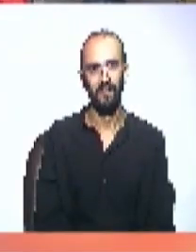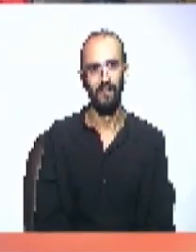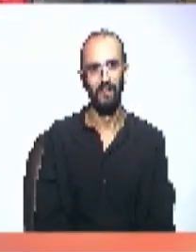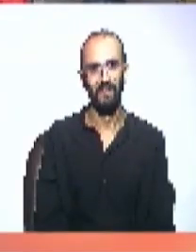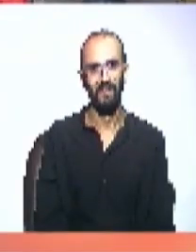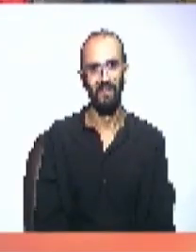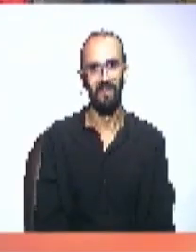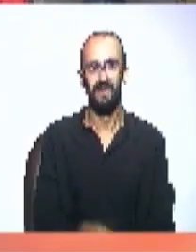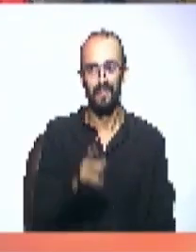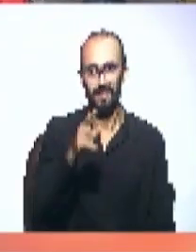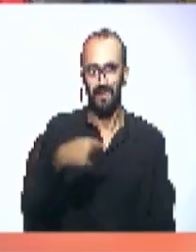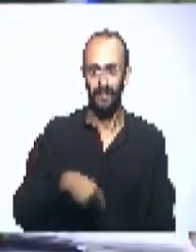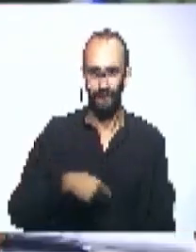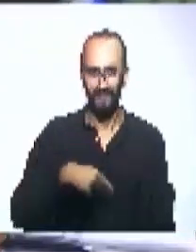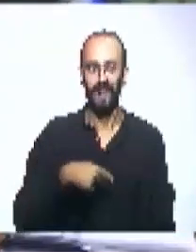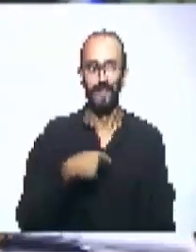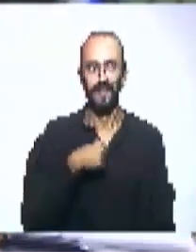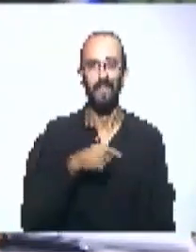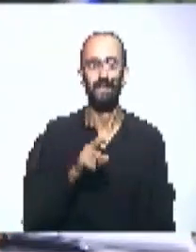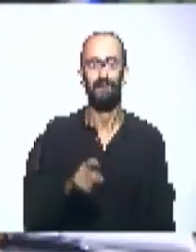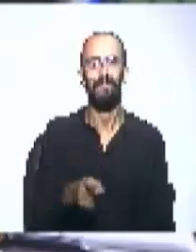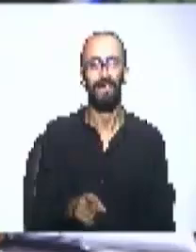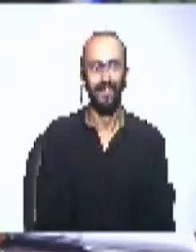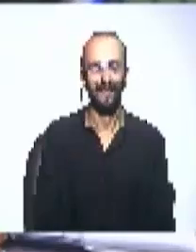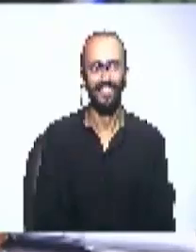هي بتعكسني بس.